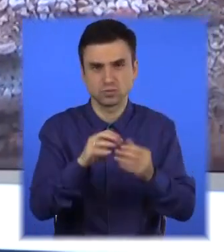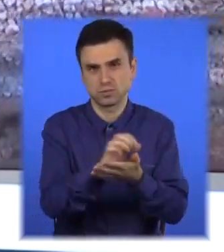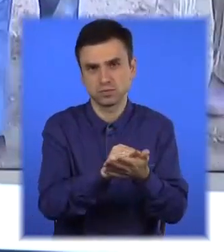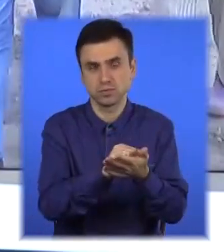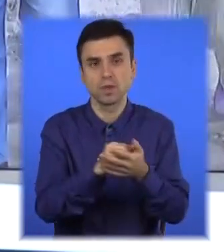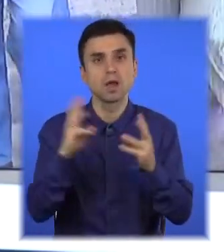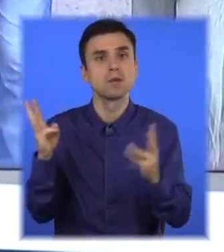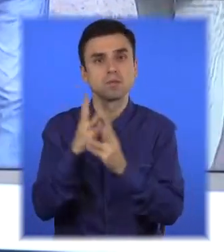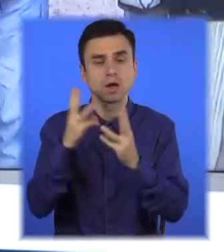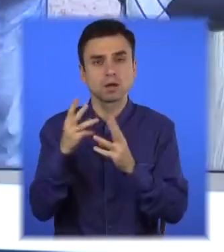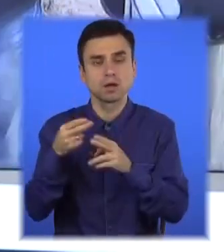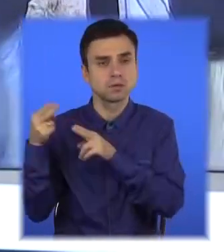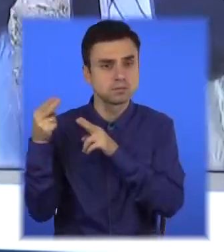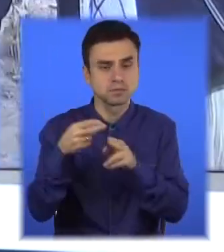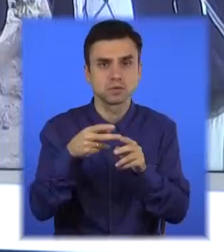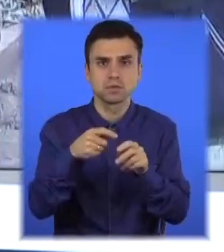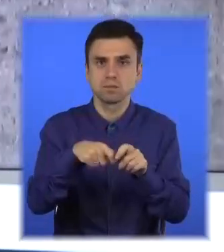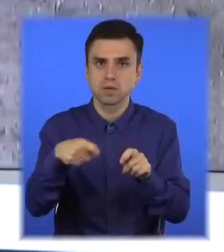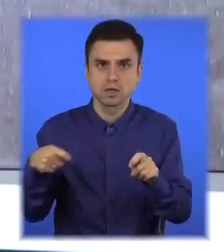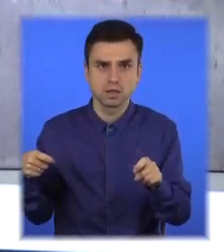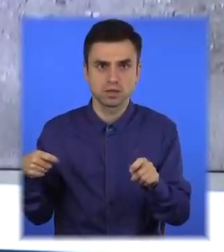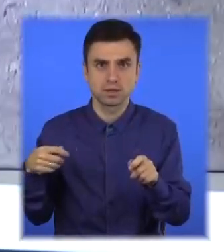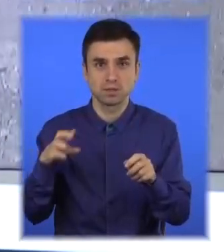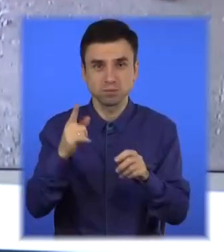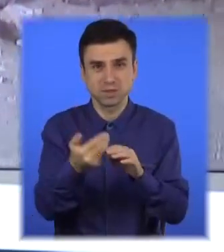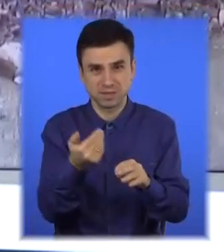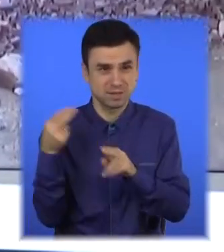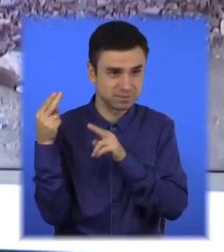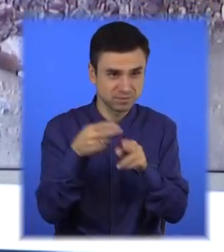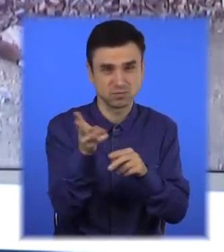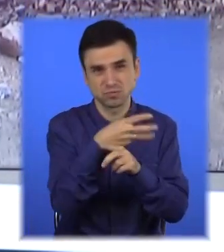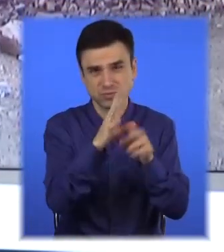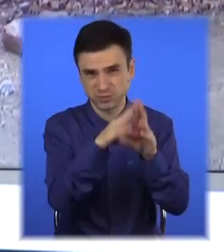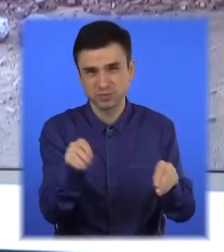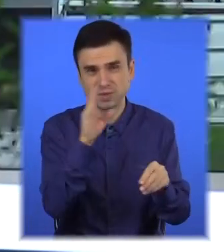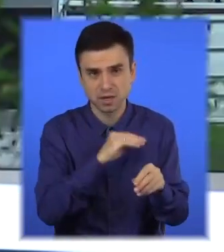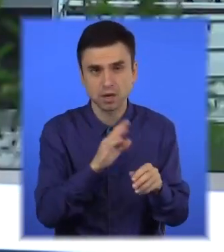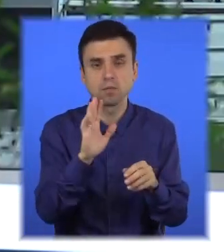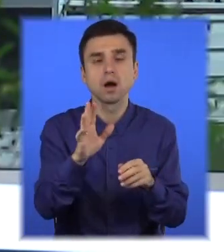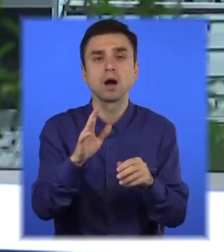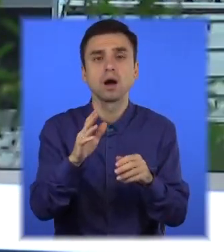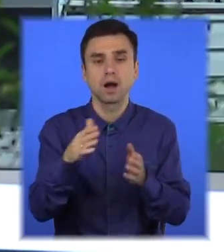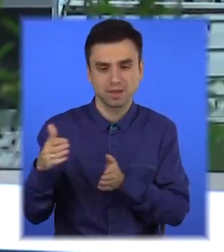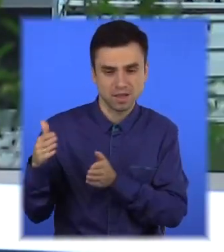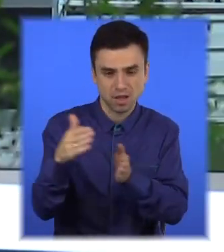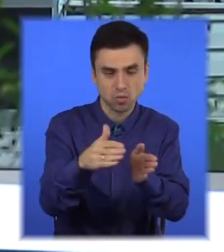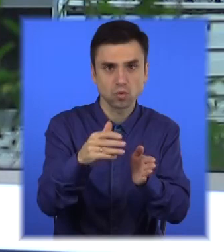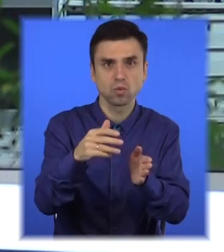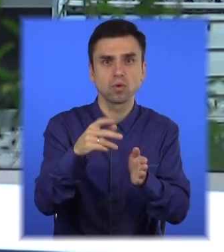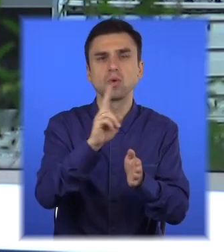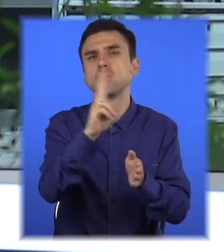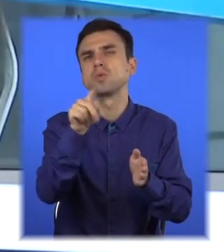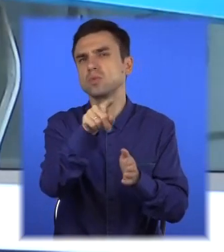майно вдалося б врятувати. Проте машина не змогла проїхати вчасно, адже дорогу самовільно перерили. Хто і